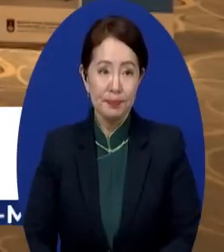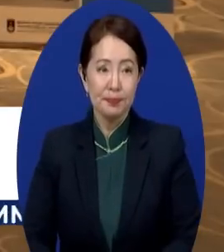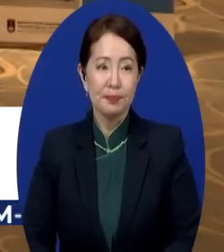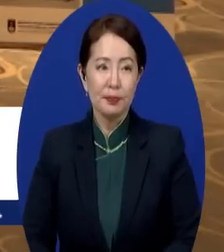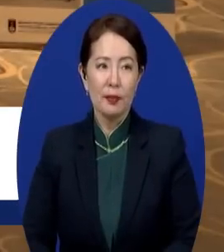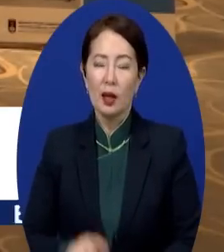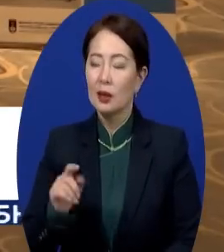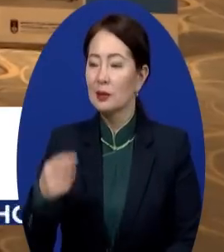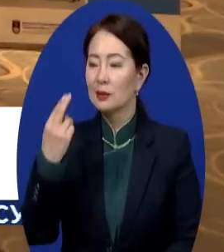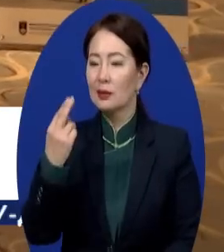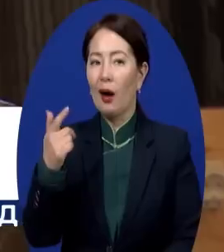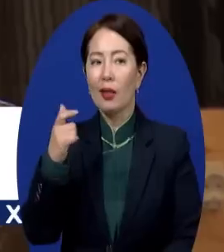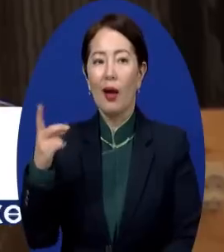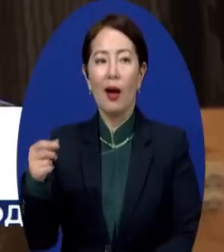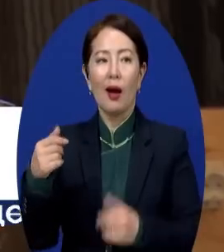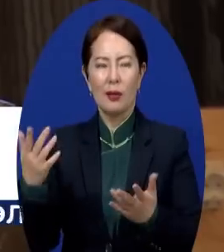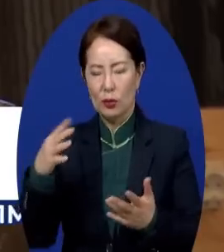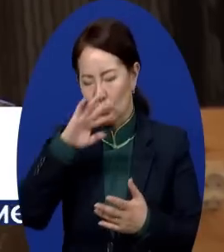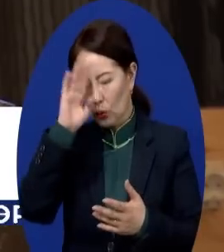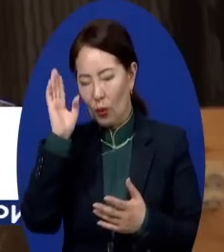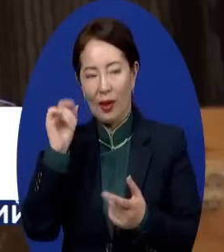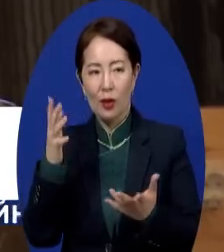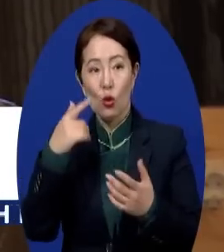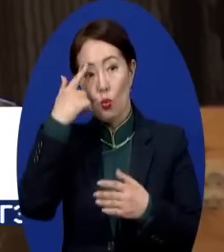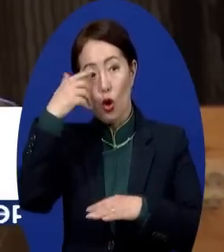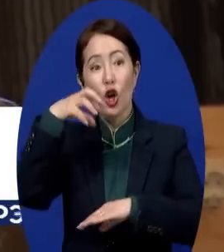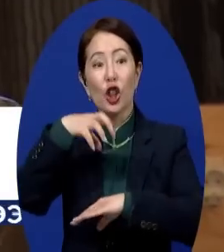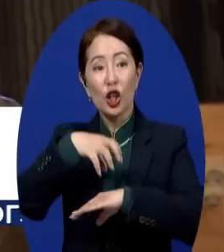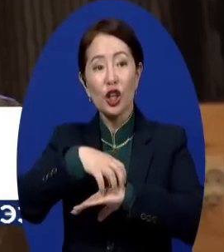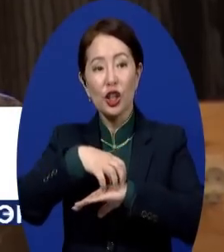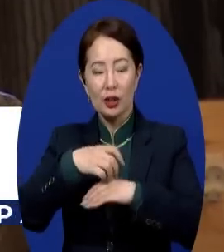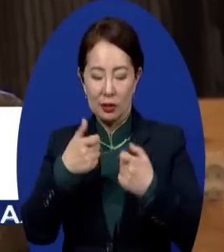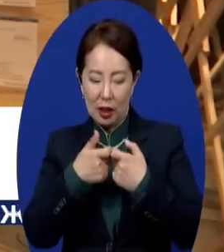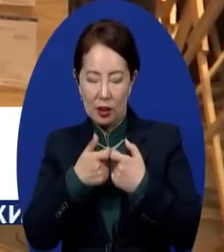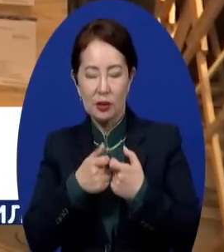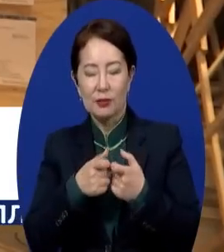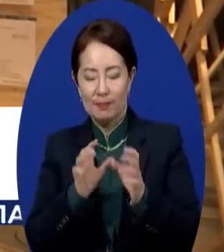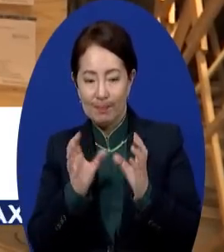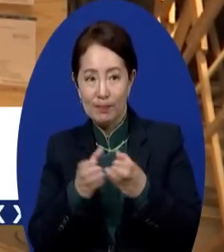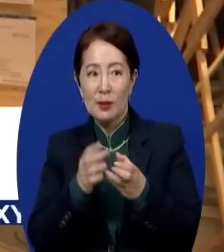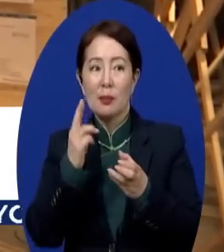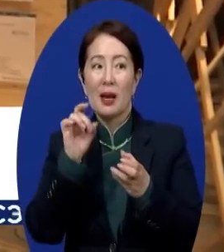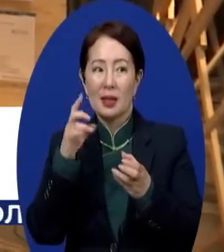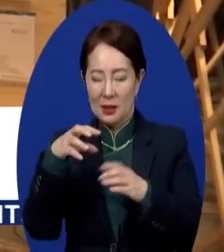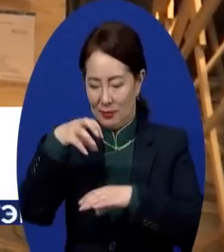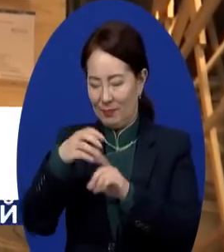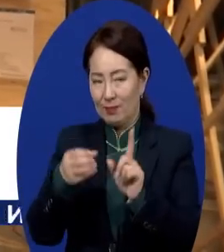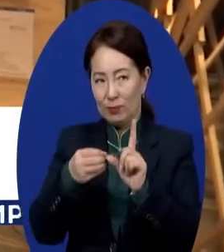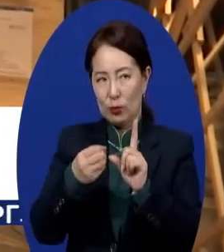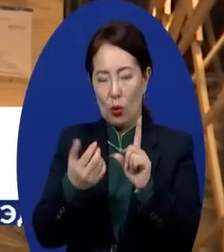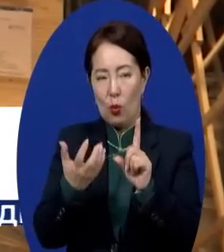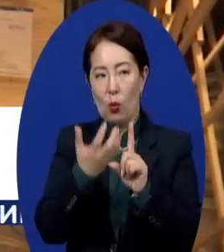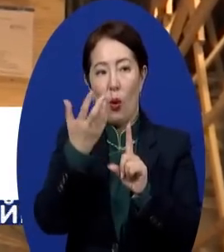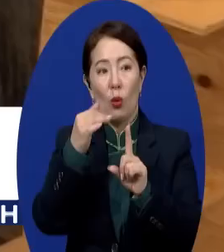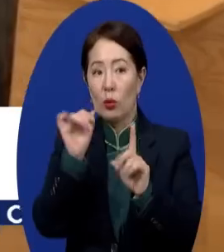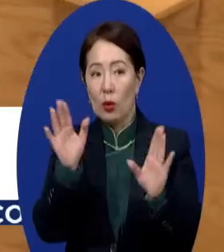Энэ бол цахилгаанаар халддаг дулаанаа алддаггүй агаар сэлгэлт сайтай Монгол гэрт тохируулж хийсэн чип багц. Гэрийн яндангаас утаа гарахгүй, гэрт